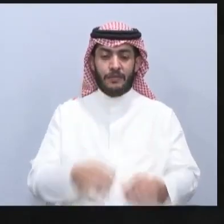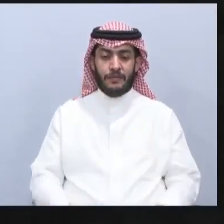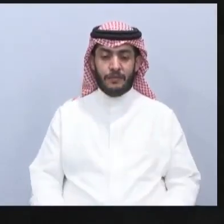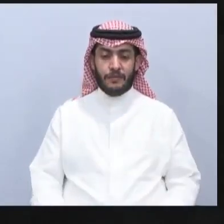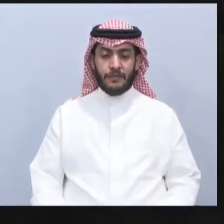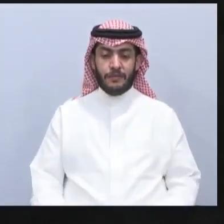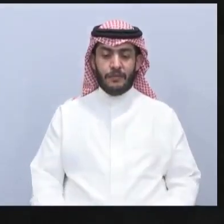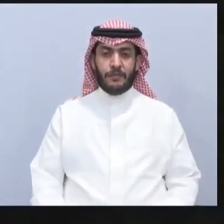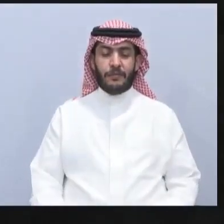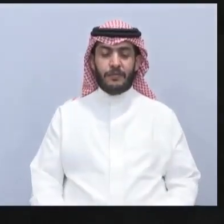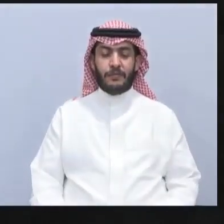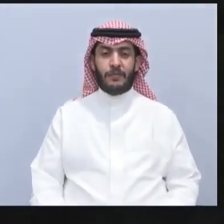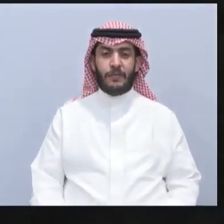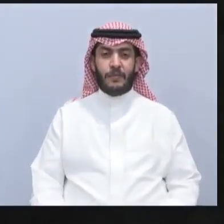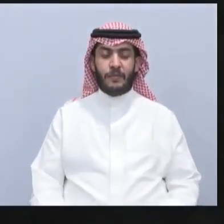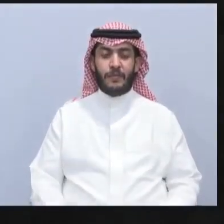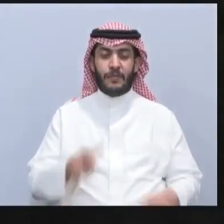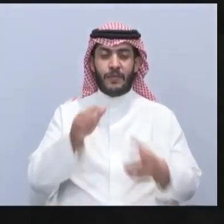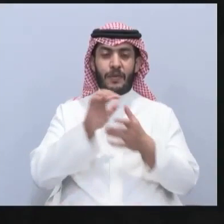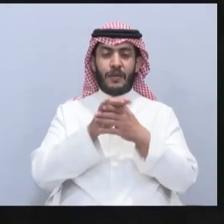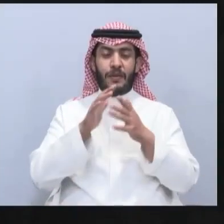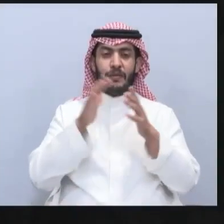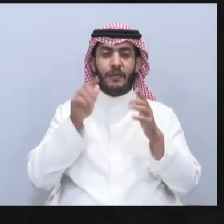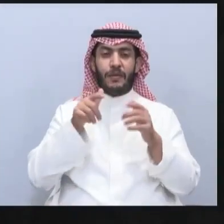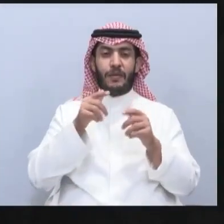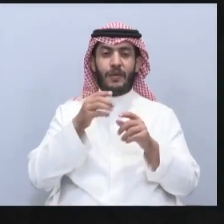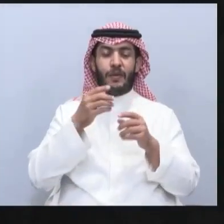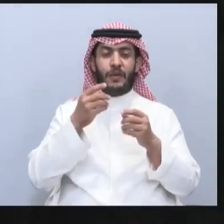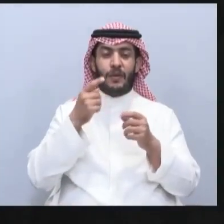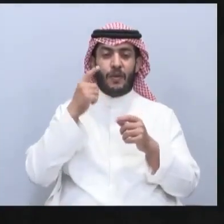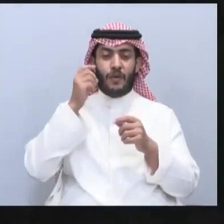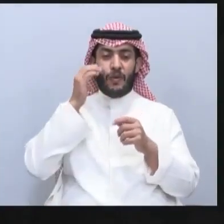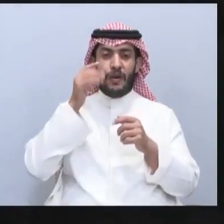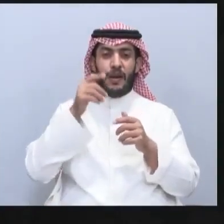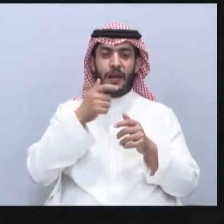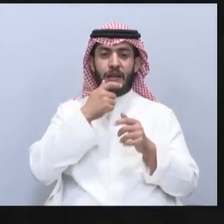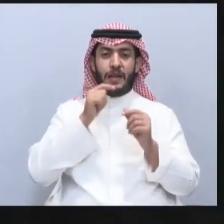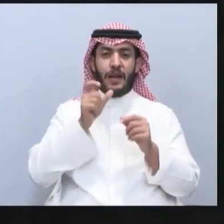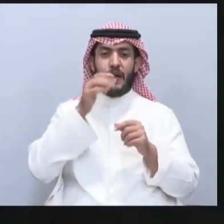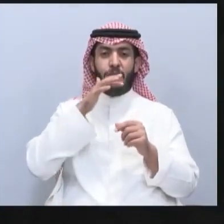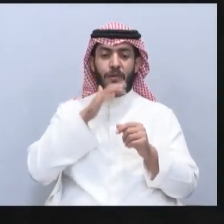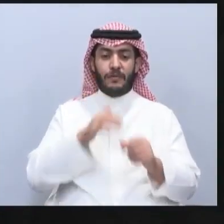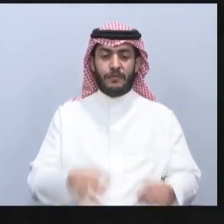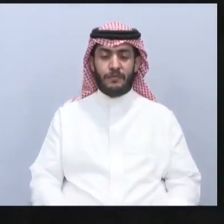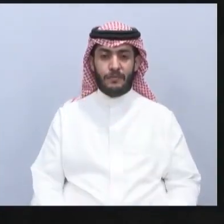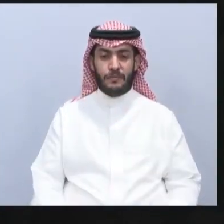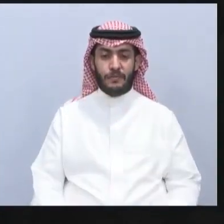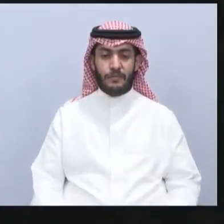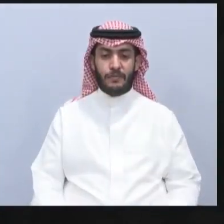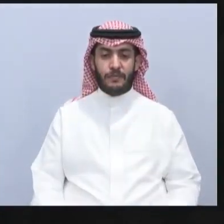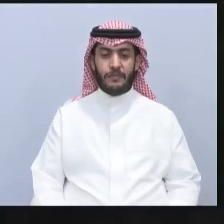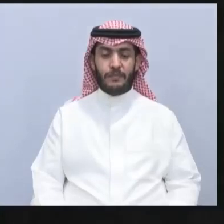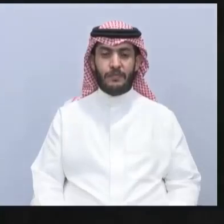النبي صلى الله عليه وسلم وهو من الصحابه المكثرين لروايه الحديث لملازمته للنبي صلى الله عليه وسلم